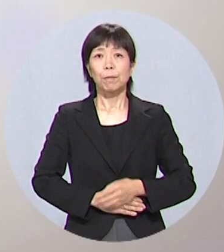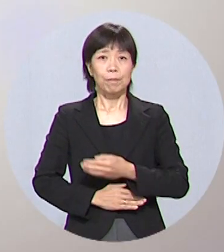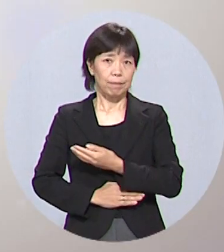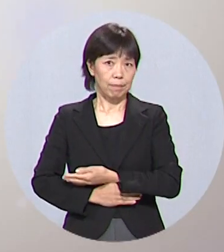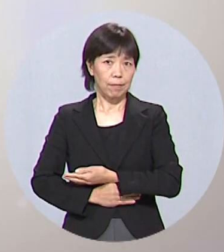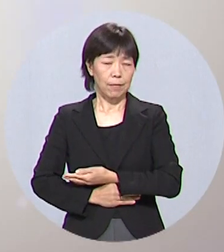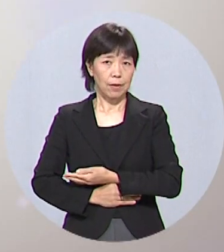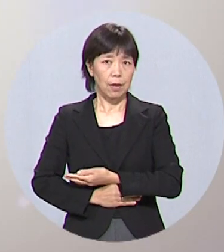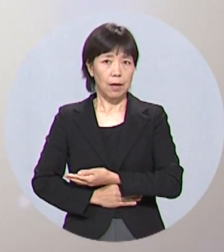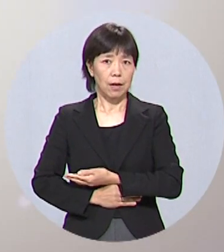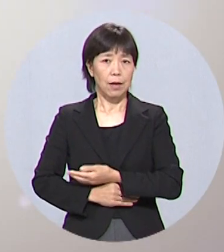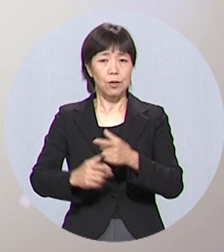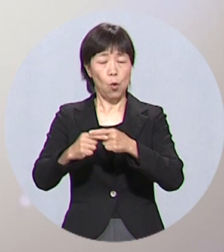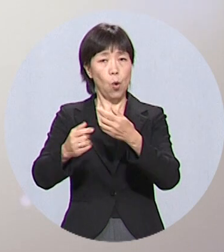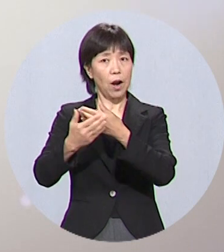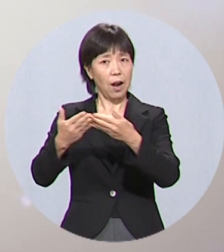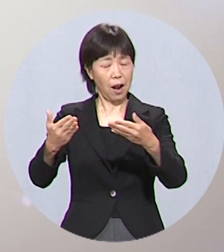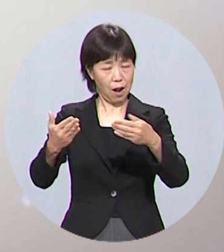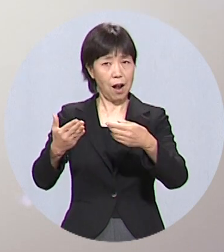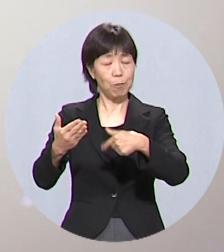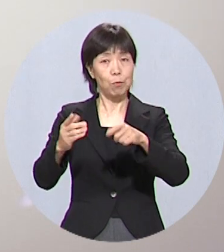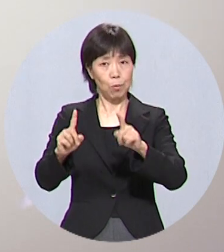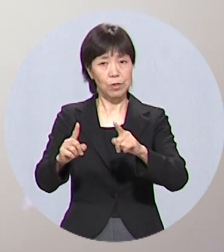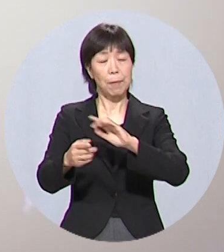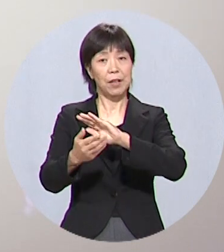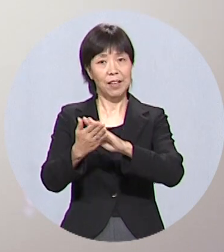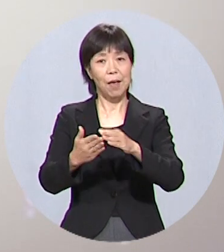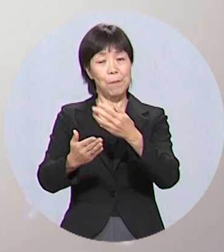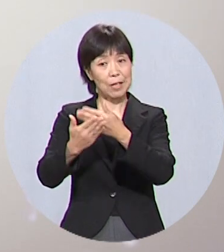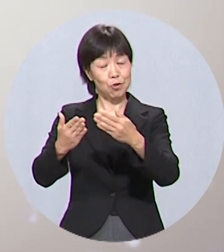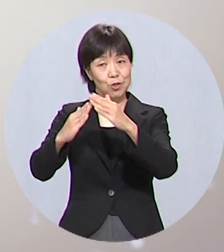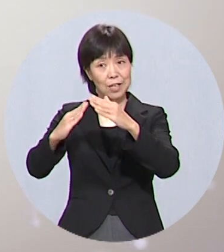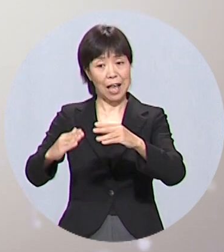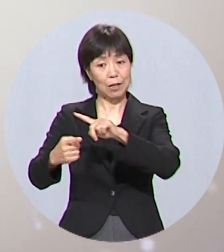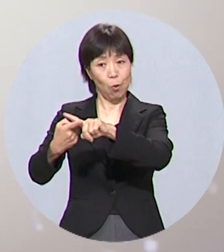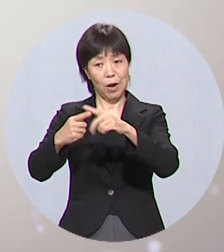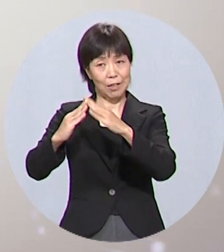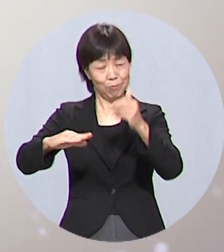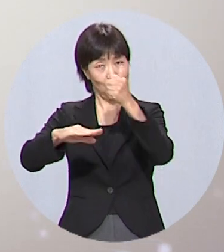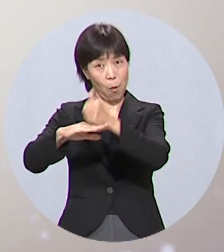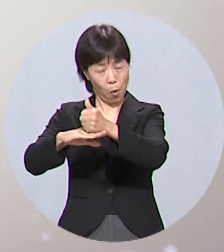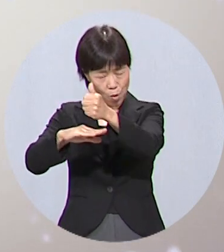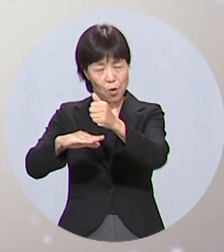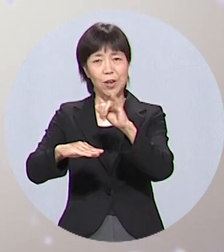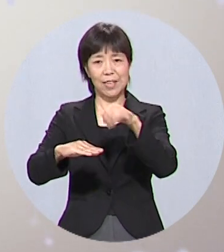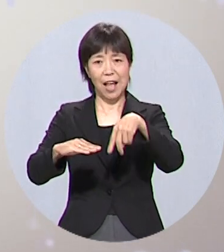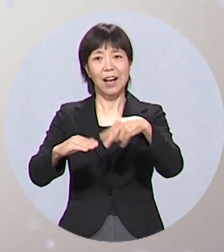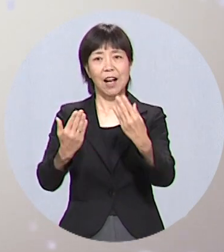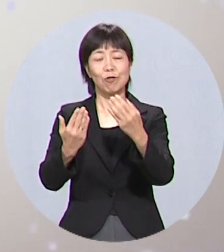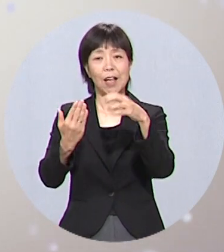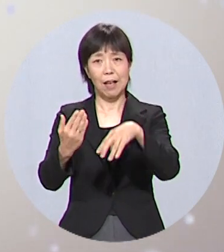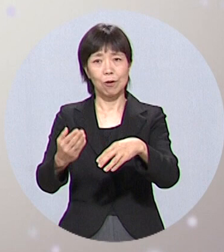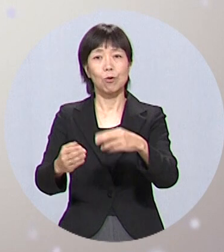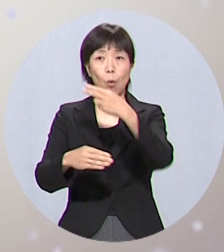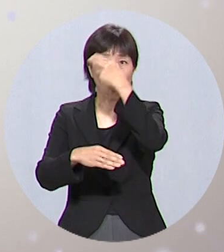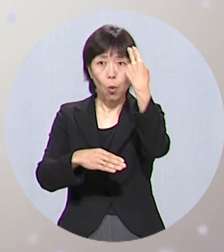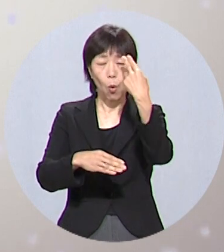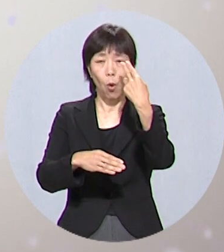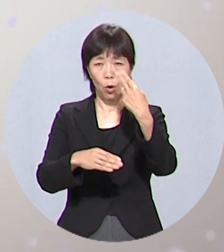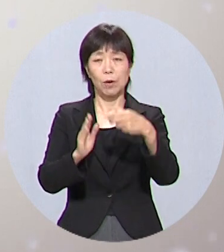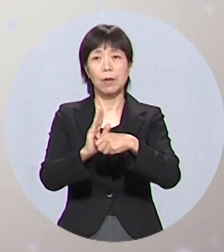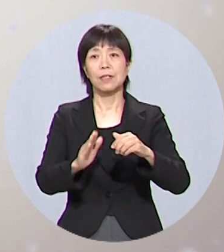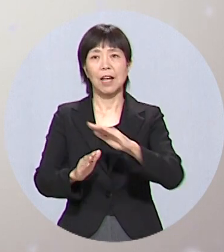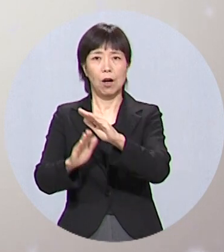こちらは日本画部門で埼玉県美術家協会賞を受賞した稲学園総合高校坂本さん